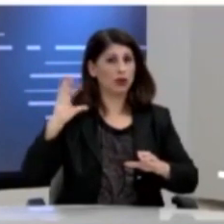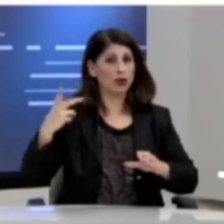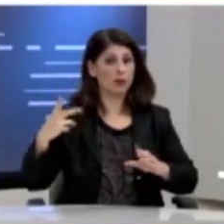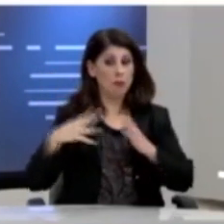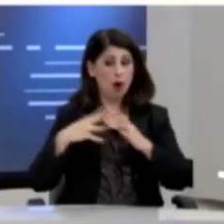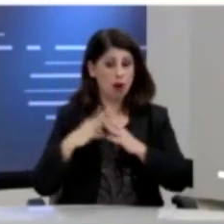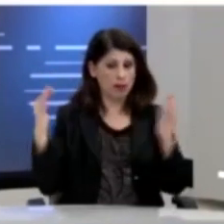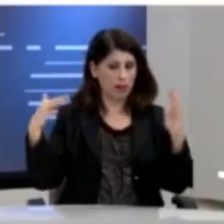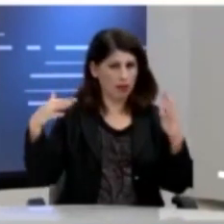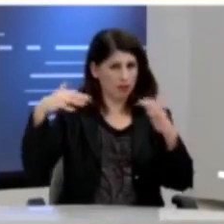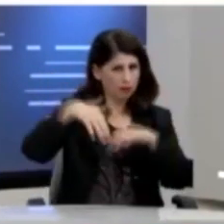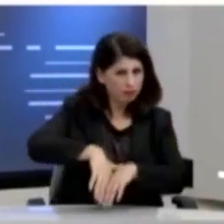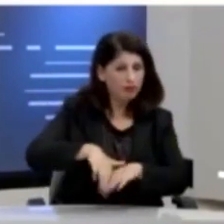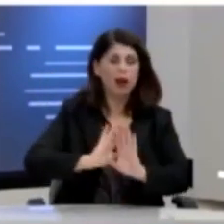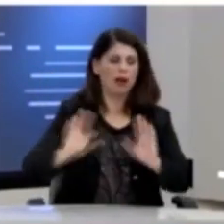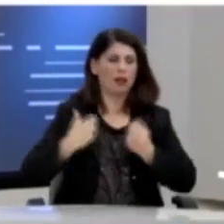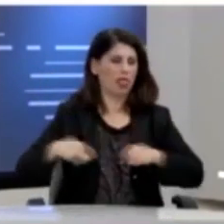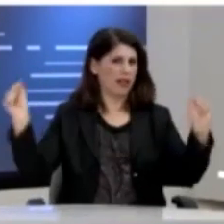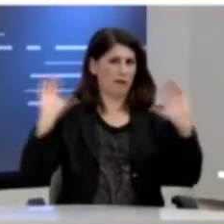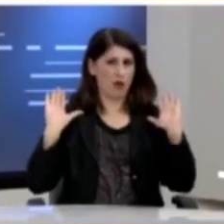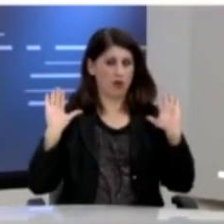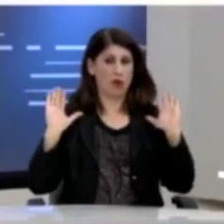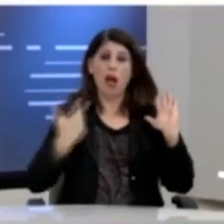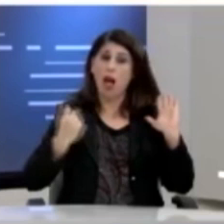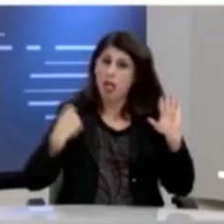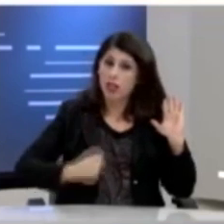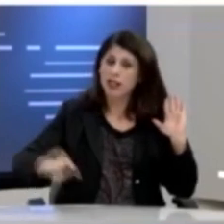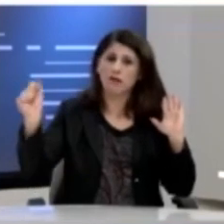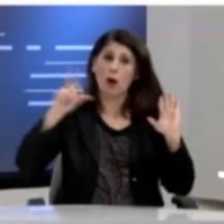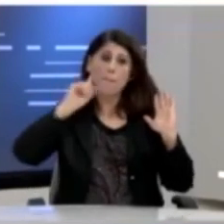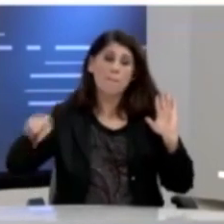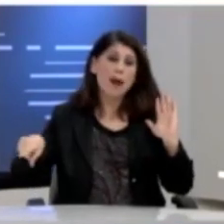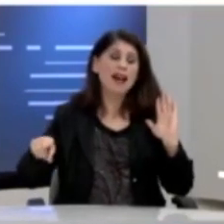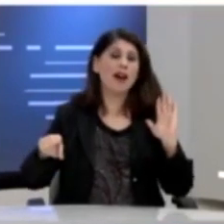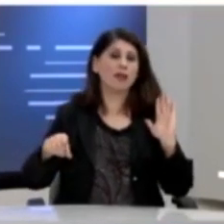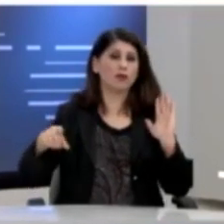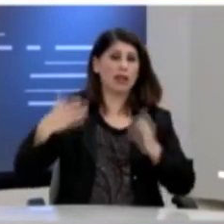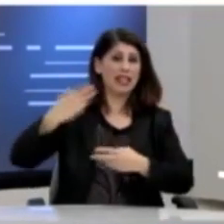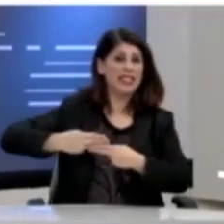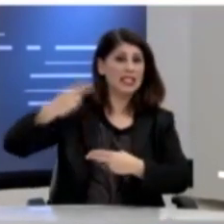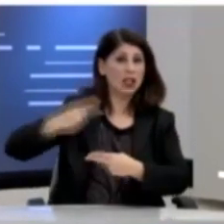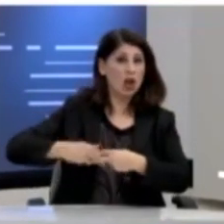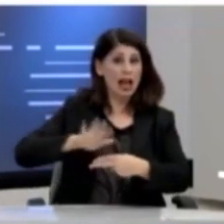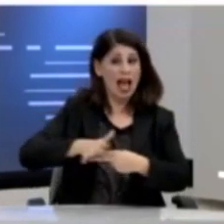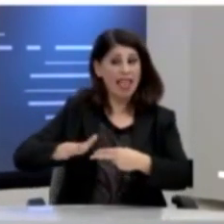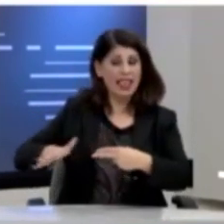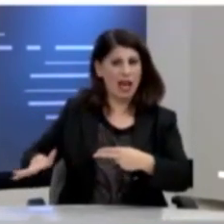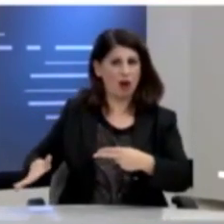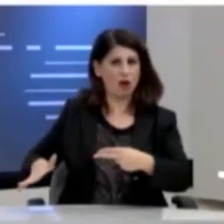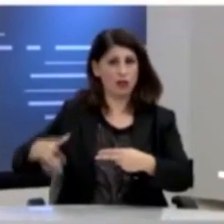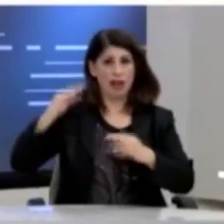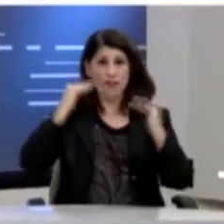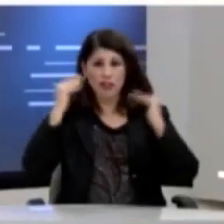πολεμικής εμπλοκής. Έχουν εκφράσει την αντίθεσή τους σε παραβιάσεις συνόρων στο Αιγαίο και την